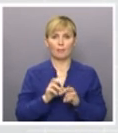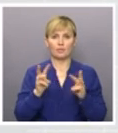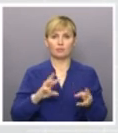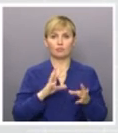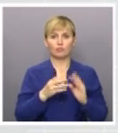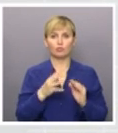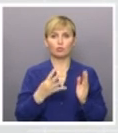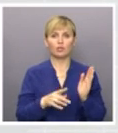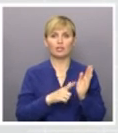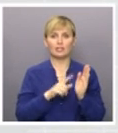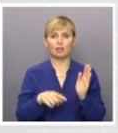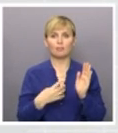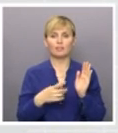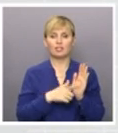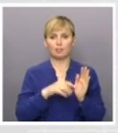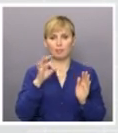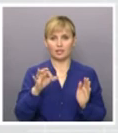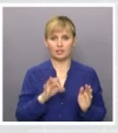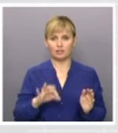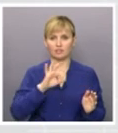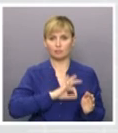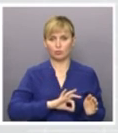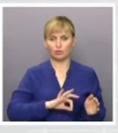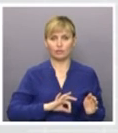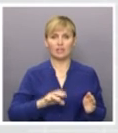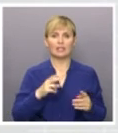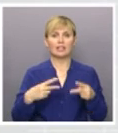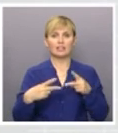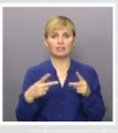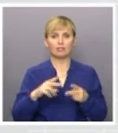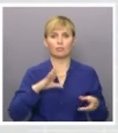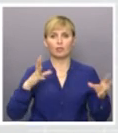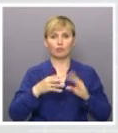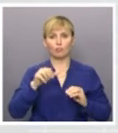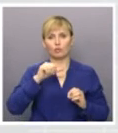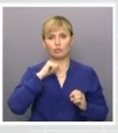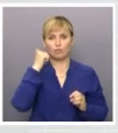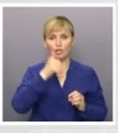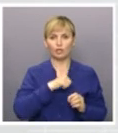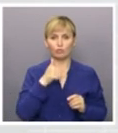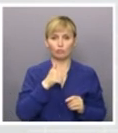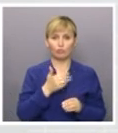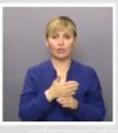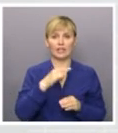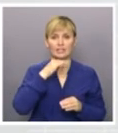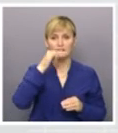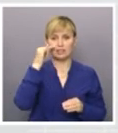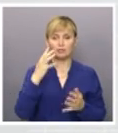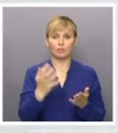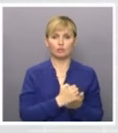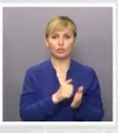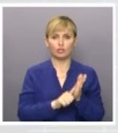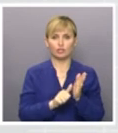всего 47,7% спроса в секторе. Для сравнения, по итогам прошлого года доля отечественного производства